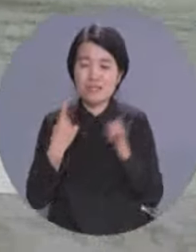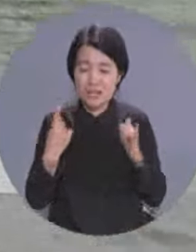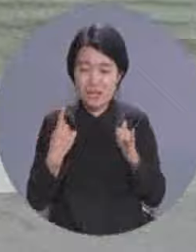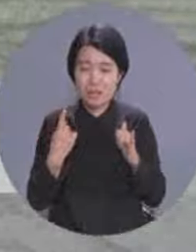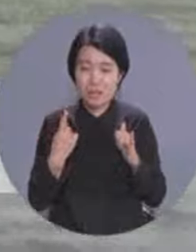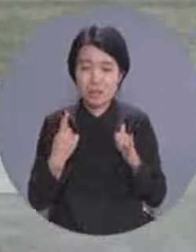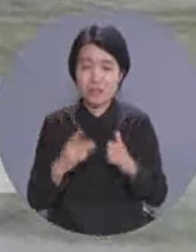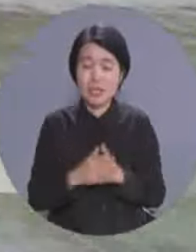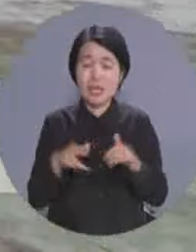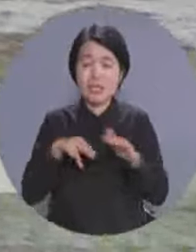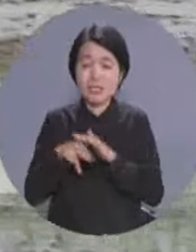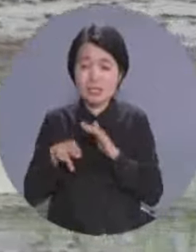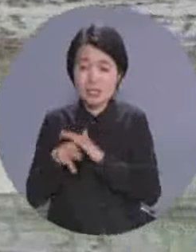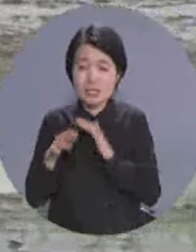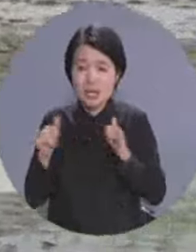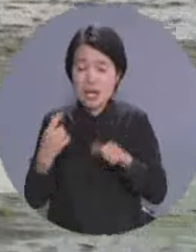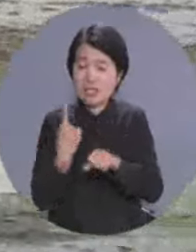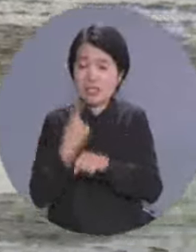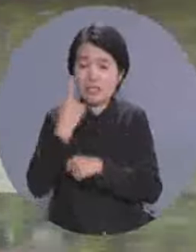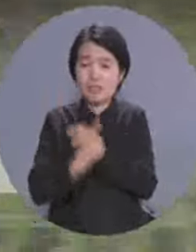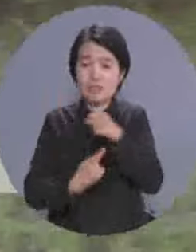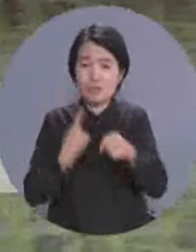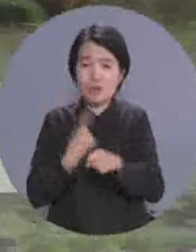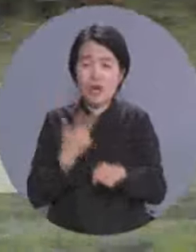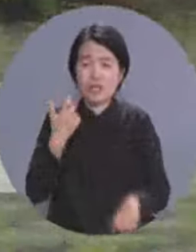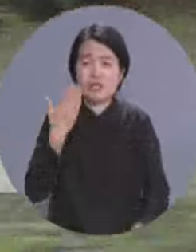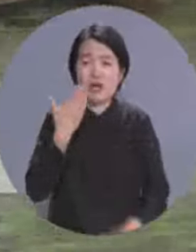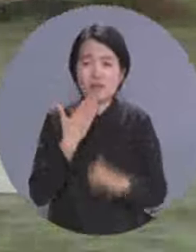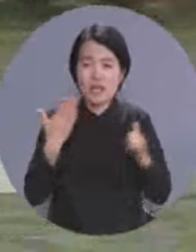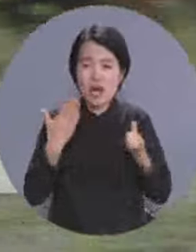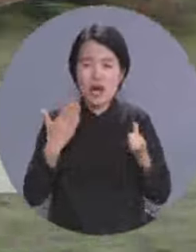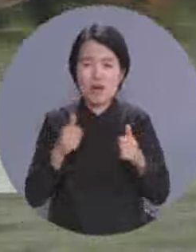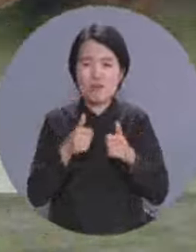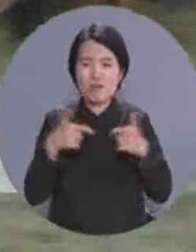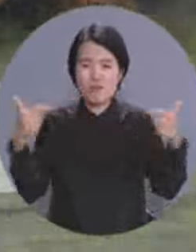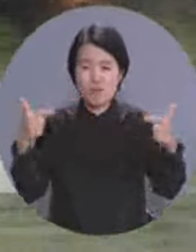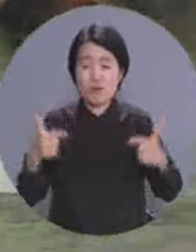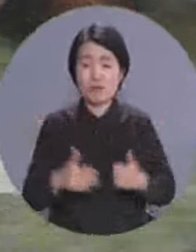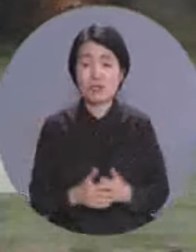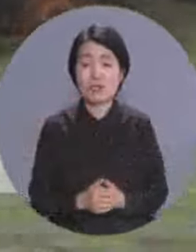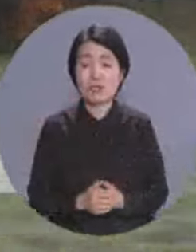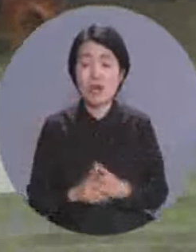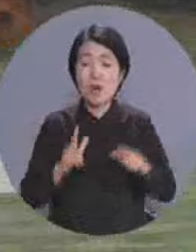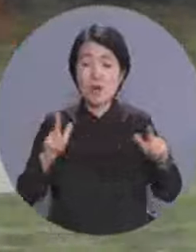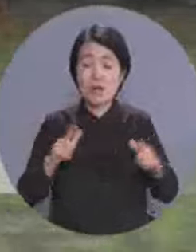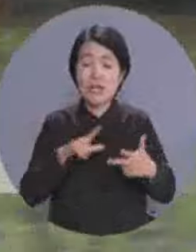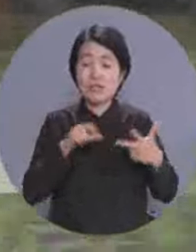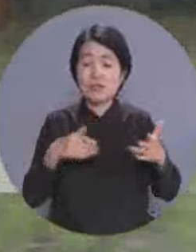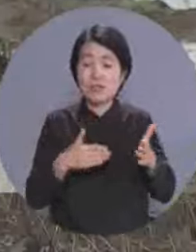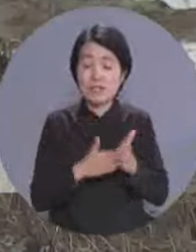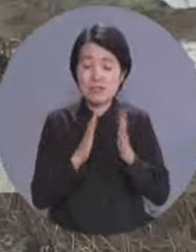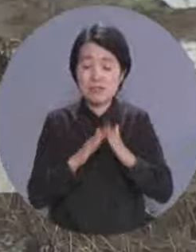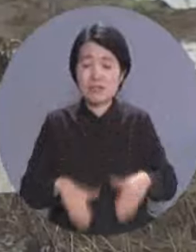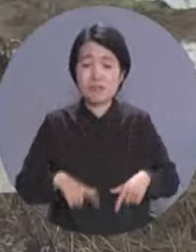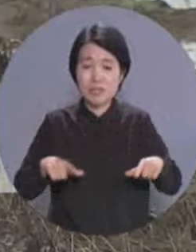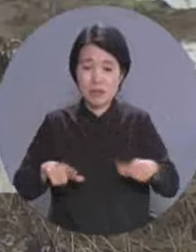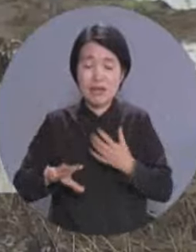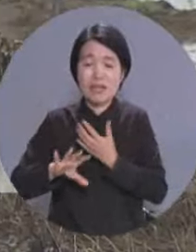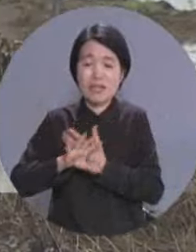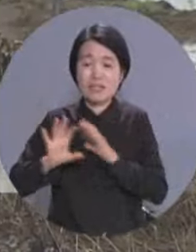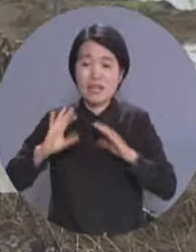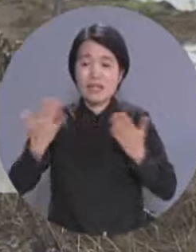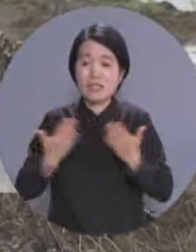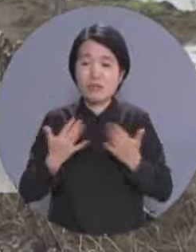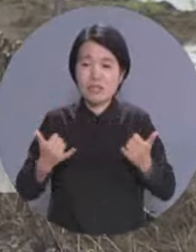그쳤던 이탈 근로자가 지난해에는 이른 아홉 명까지 늘었습니다 올해도 7월까지 전남 지역 농촌 계절